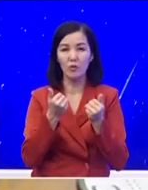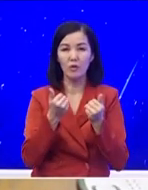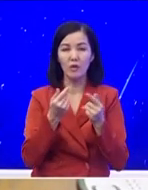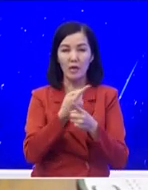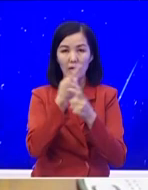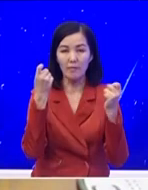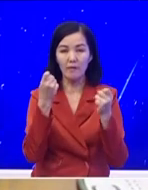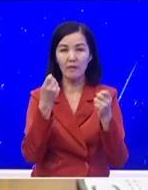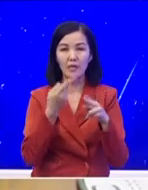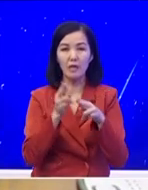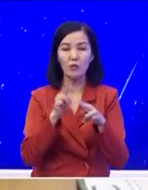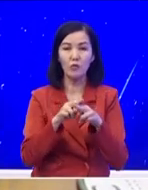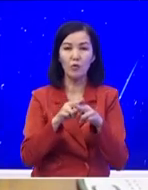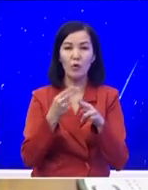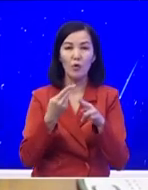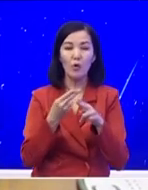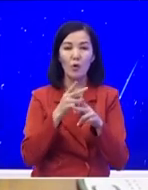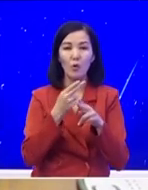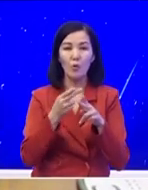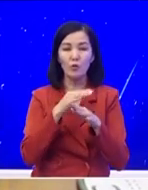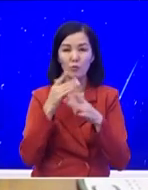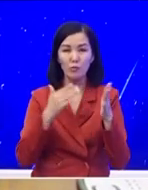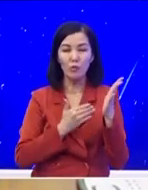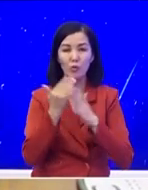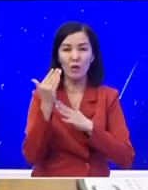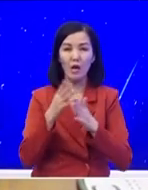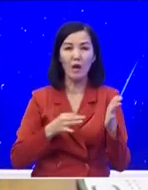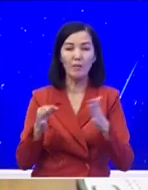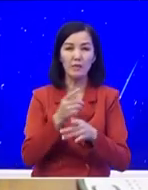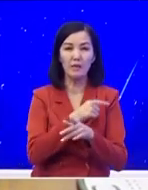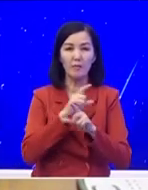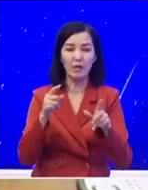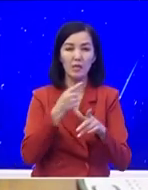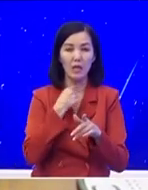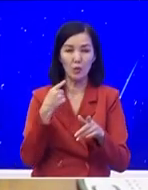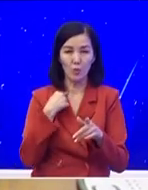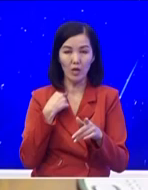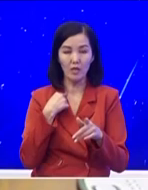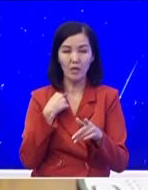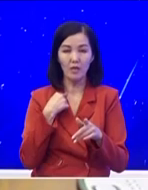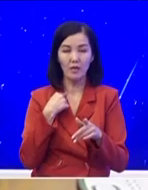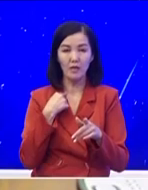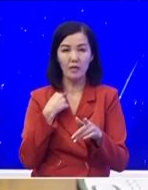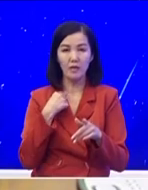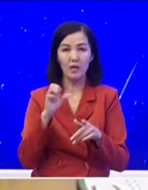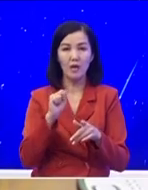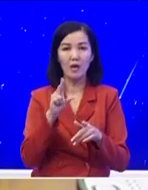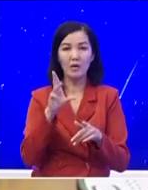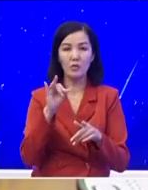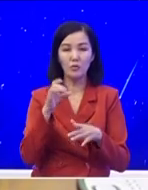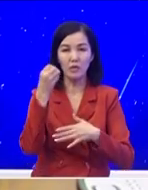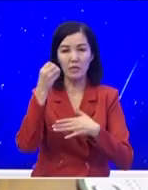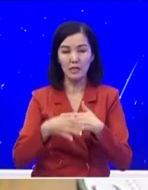районы, в которых уже перегруз идет. Это в первую очередь, конечно, областная больница города Талдыкурган. Аксуйская